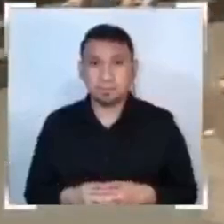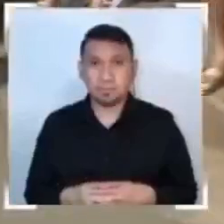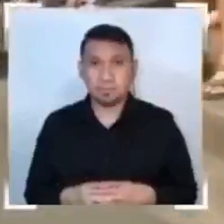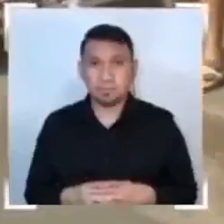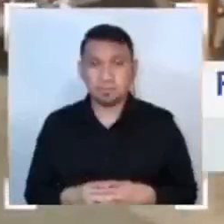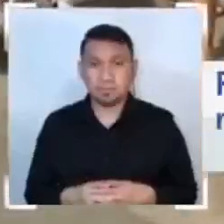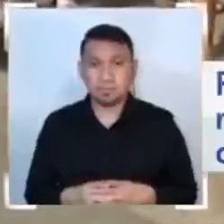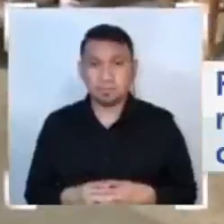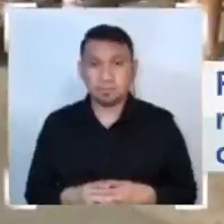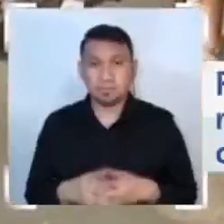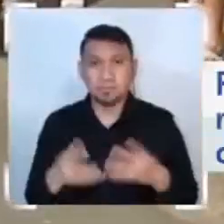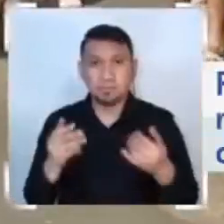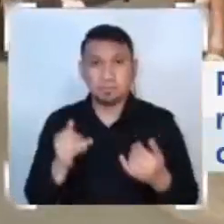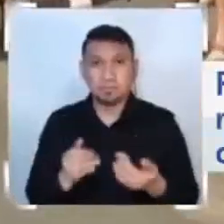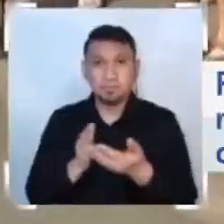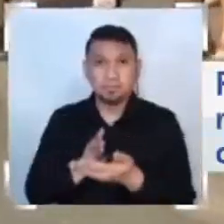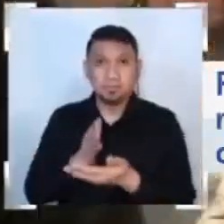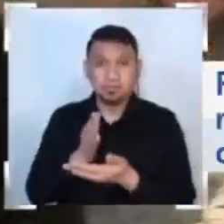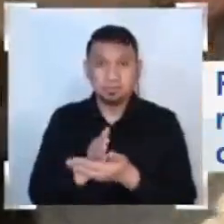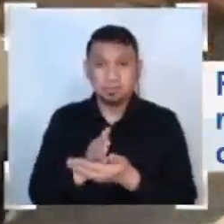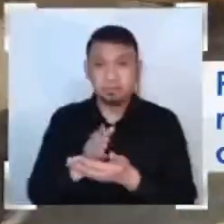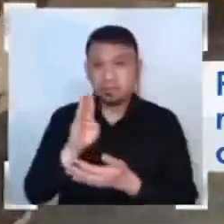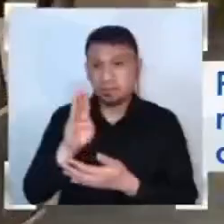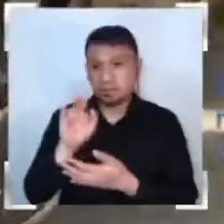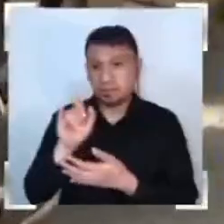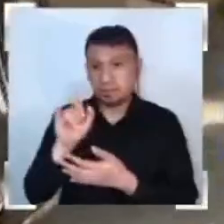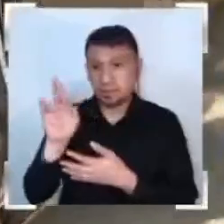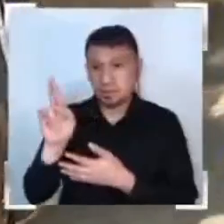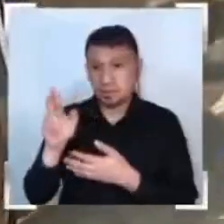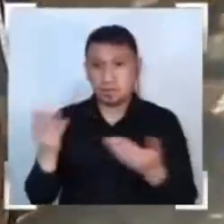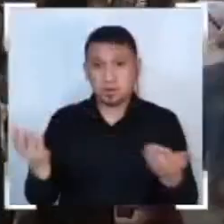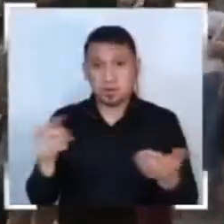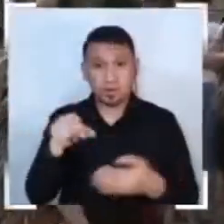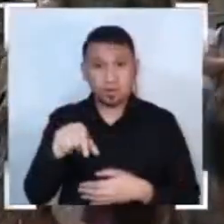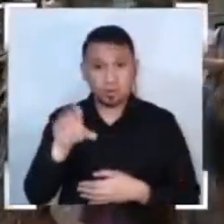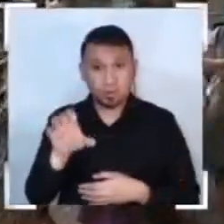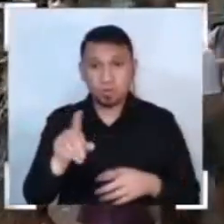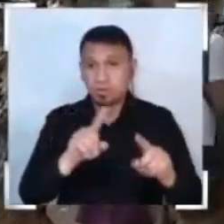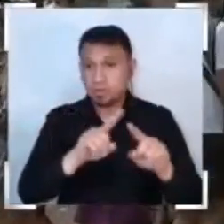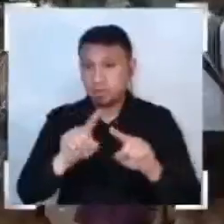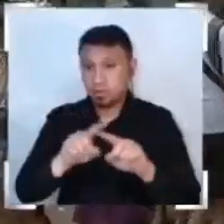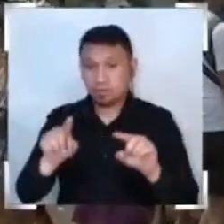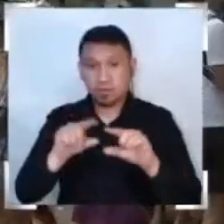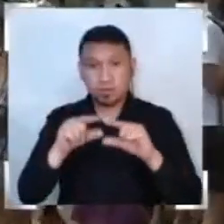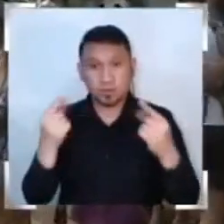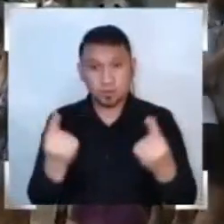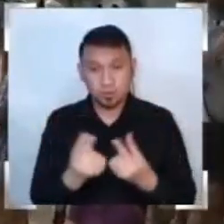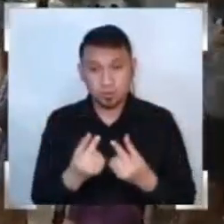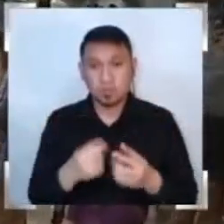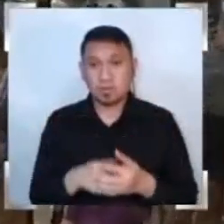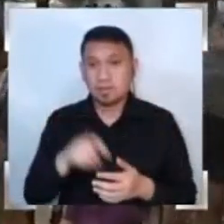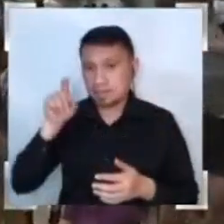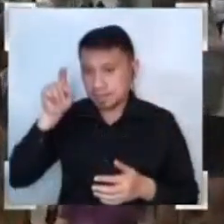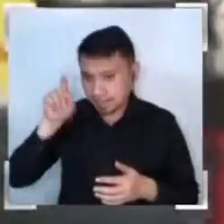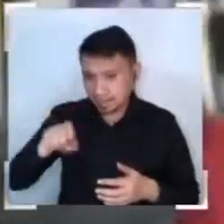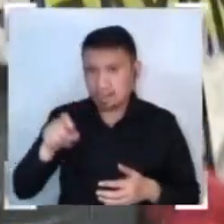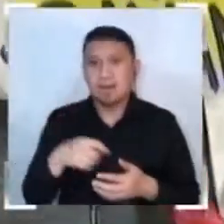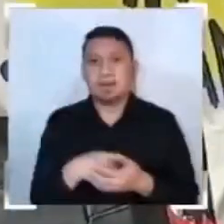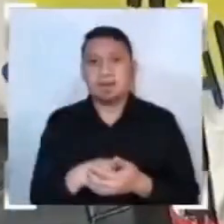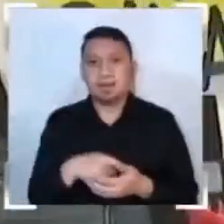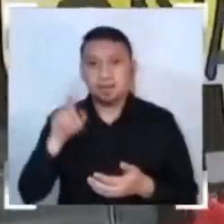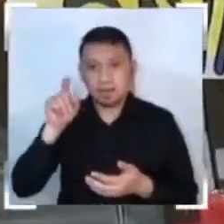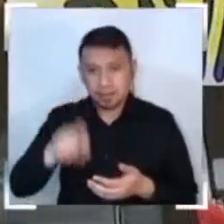Sumugod sa tanggapan ng Bureau of Internal Revenue sa Quezon City ang iba't ibang grupo para hinging singilin na ng BIR